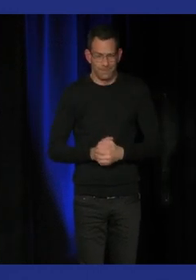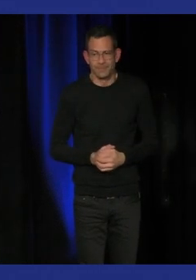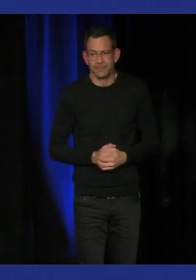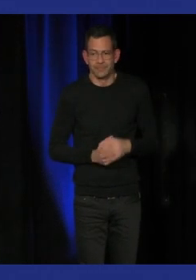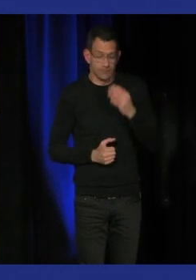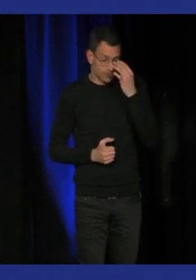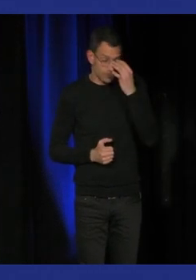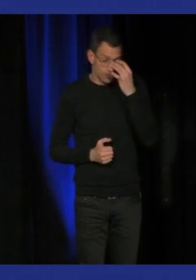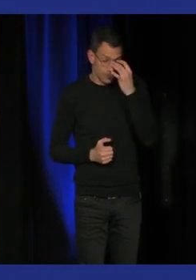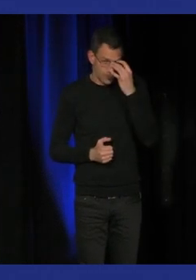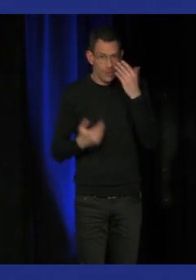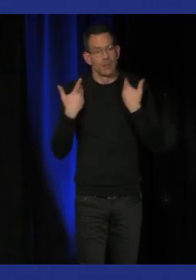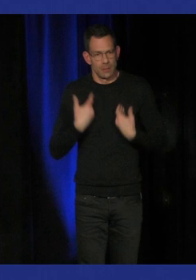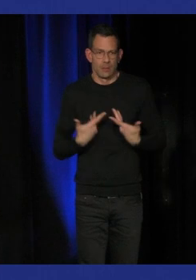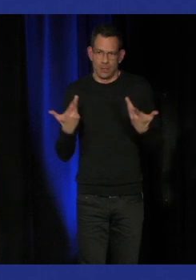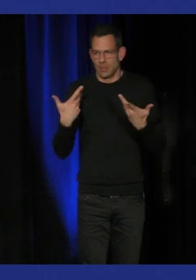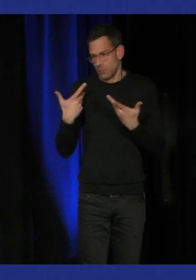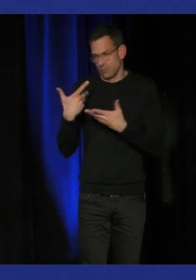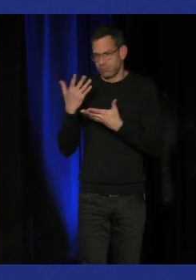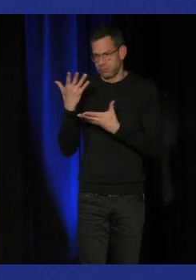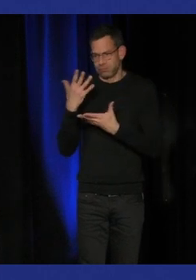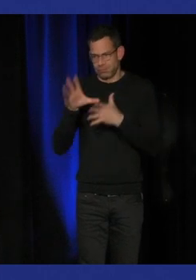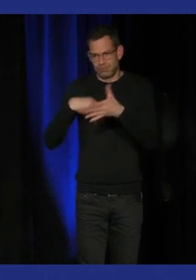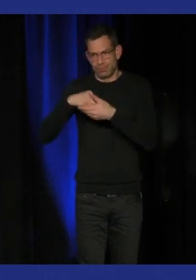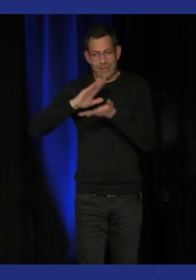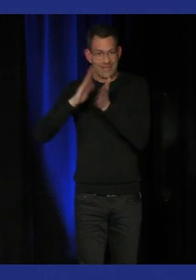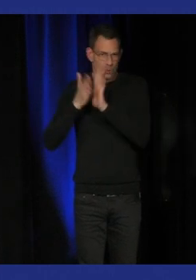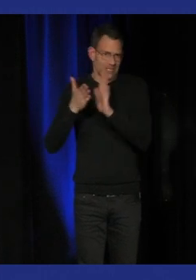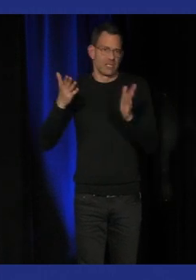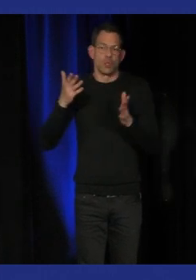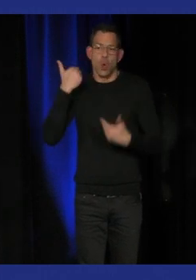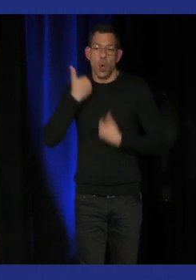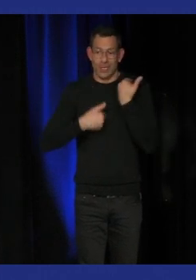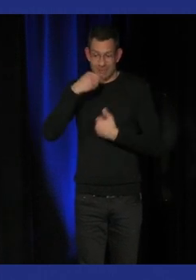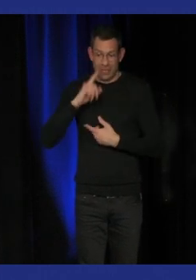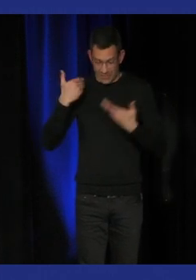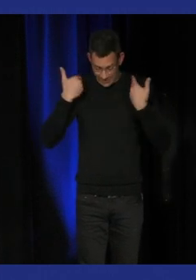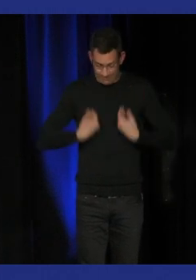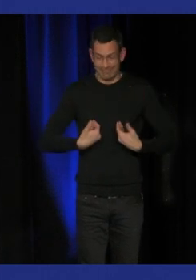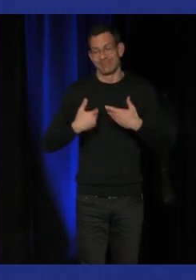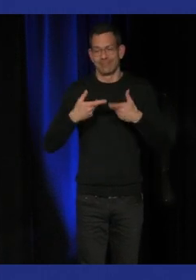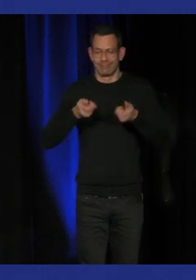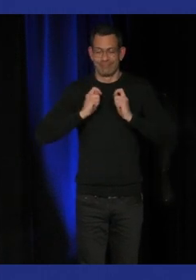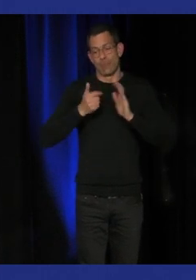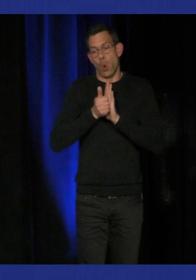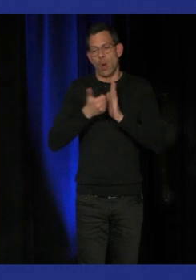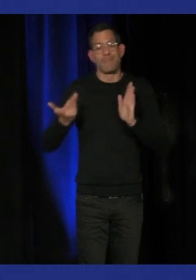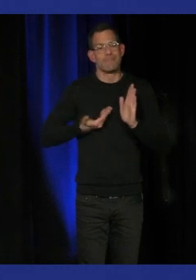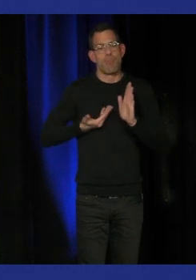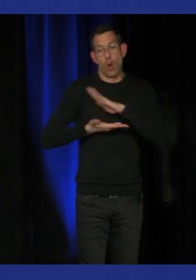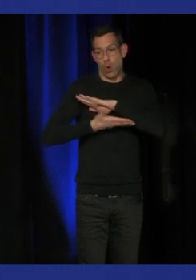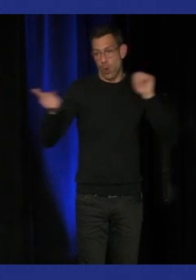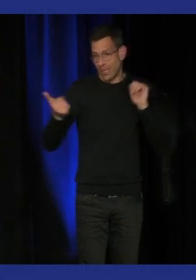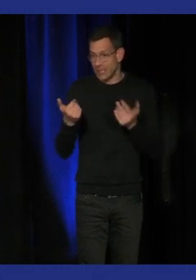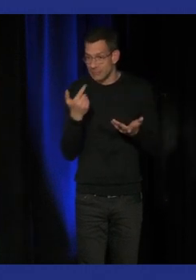moi, je suis maman au relais de l'association anti-parentalité. Donc, ça veut dire que dans ma région, j'essaye, comme je peux, d'accompagner